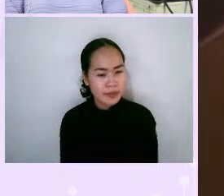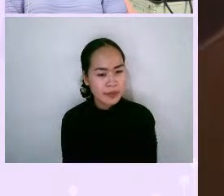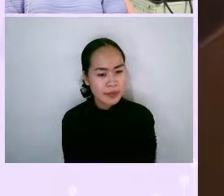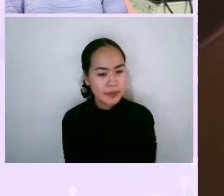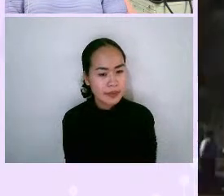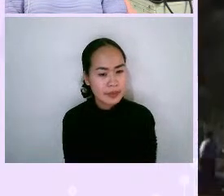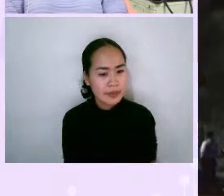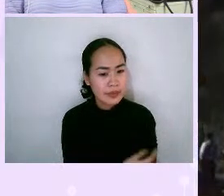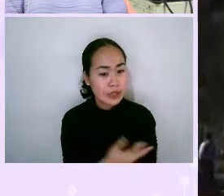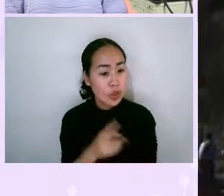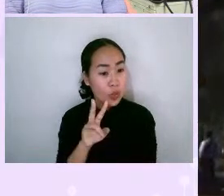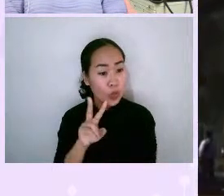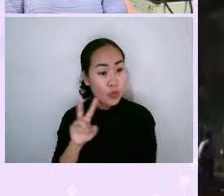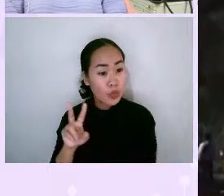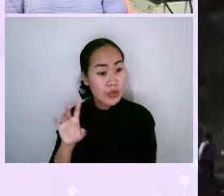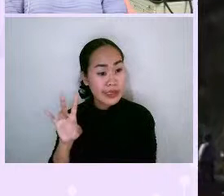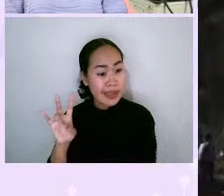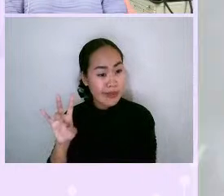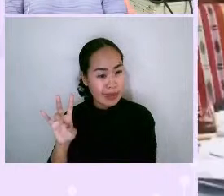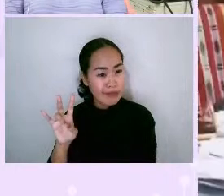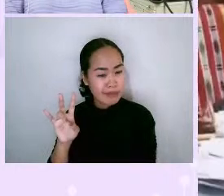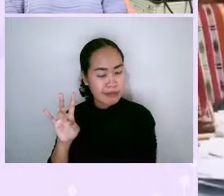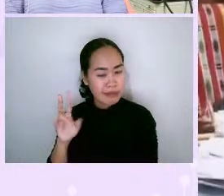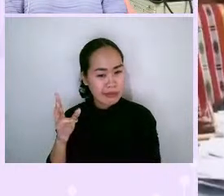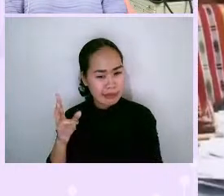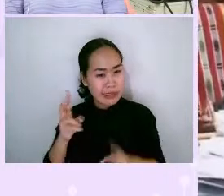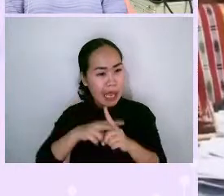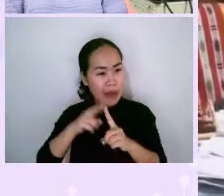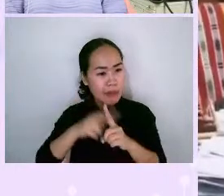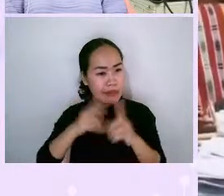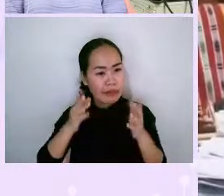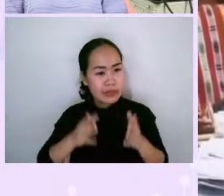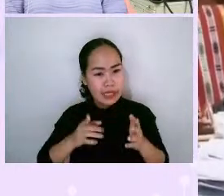Out of the 227, yung